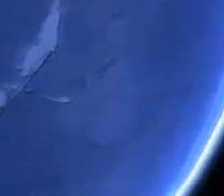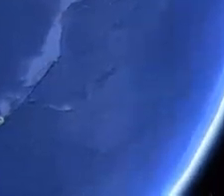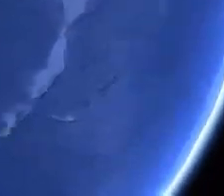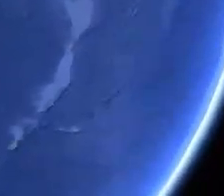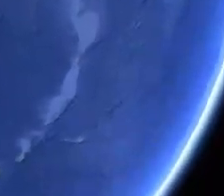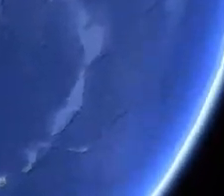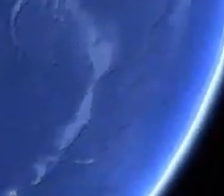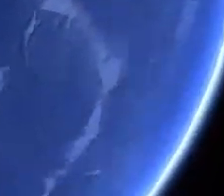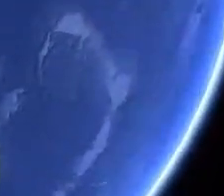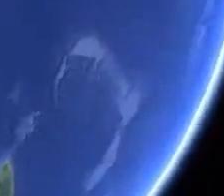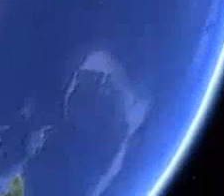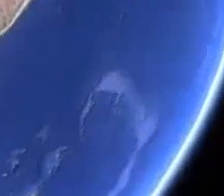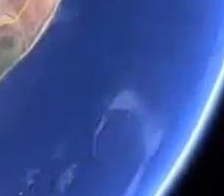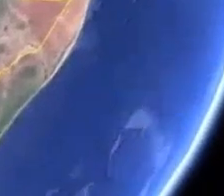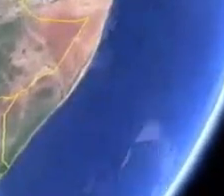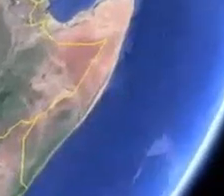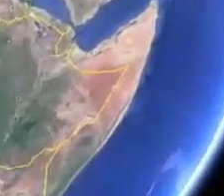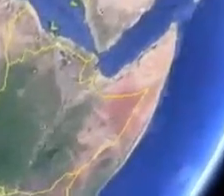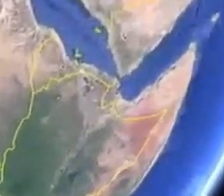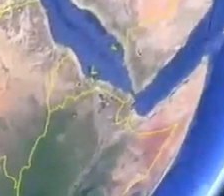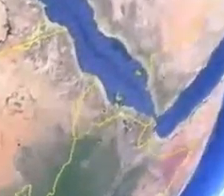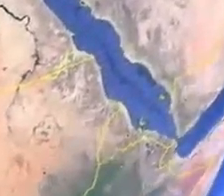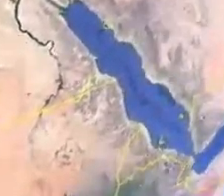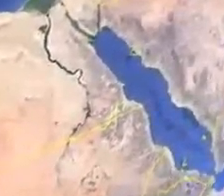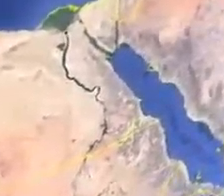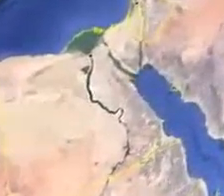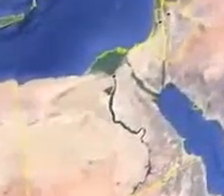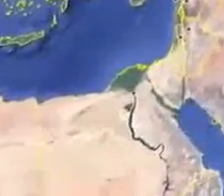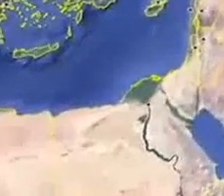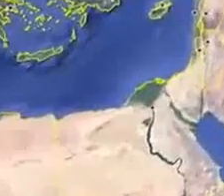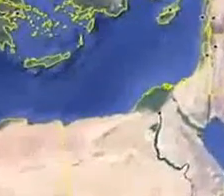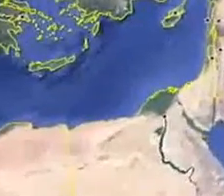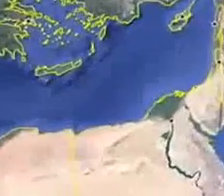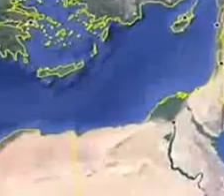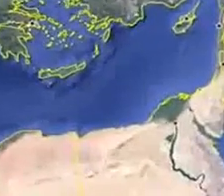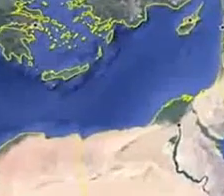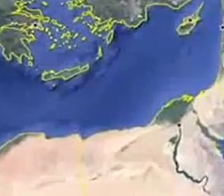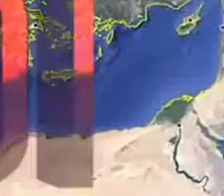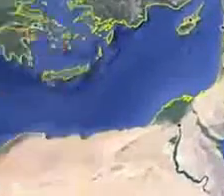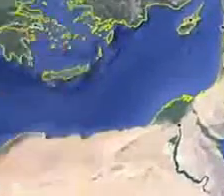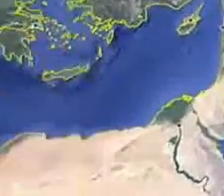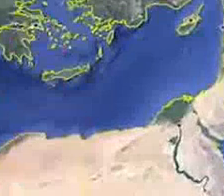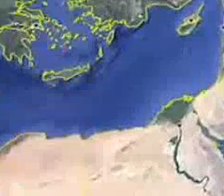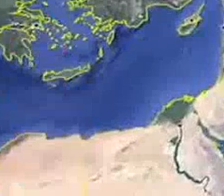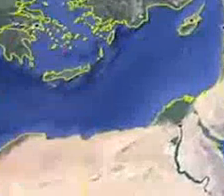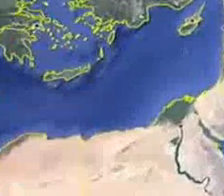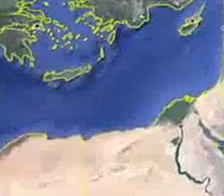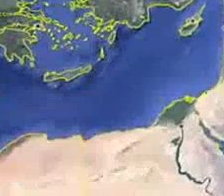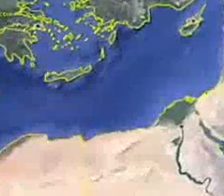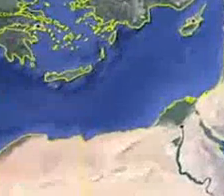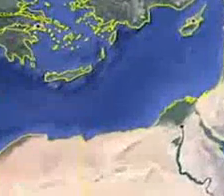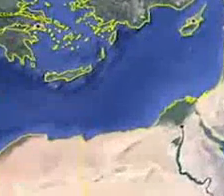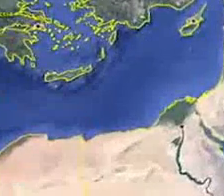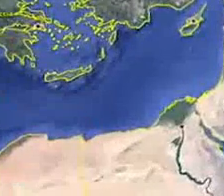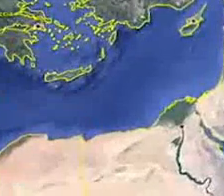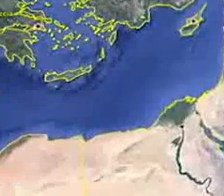unter der Führung des Heiligen Geistes Gottes und durch das lebendige Wort vereint. Brüder aus allen